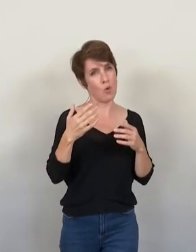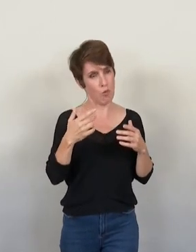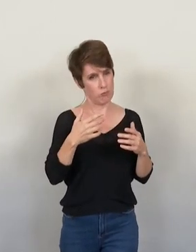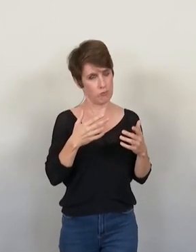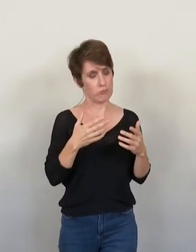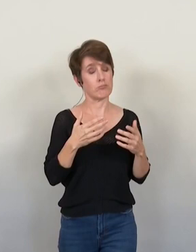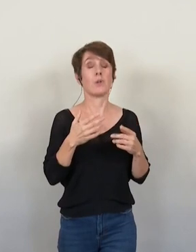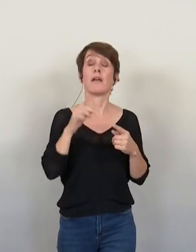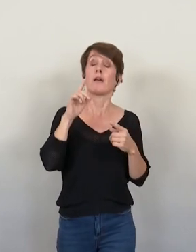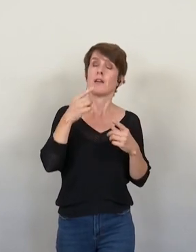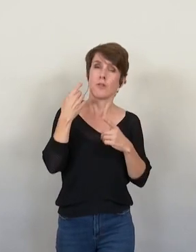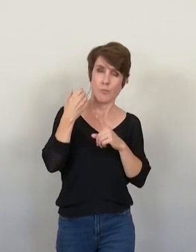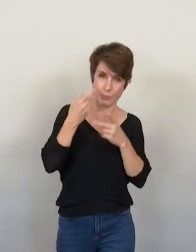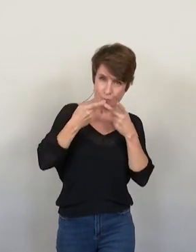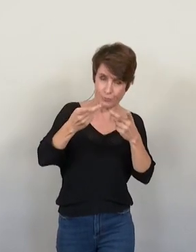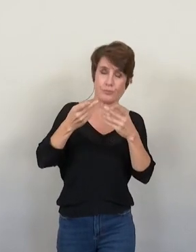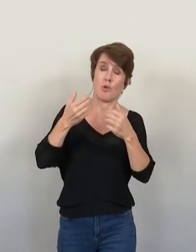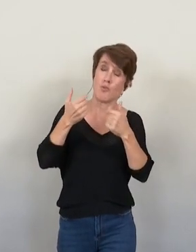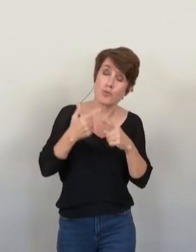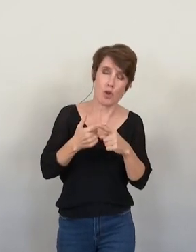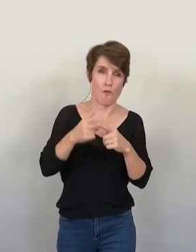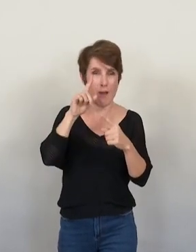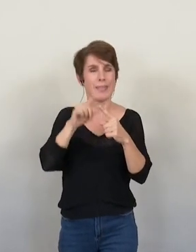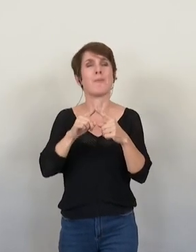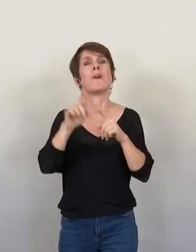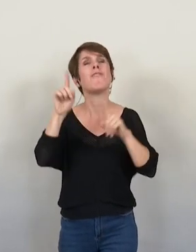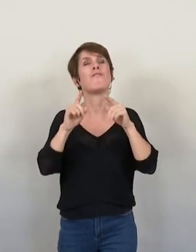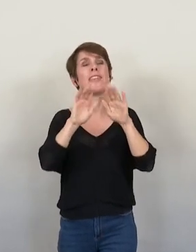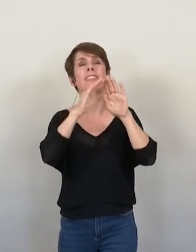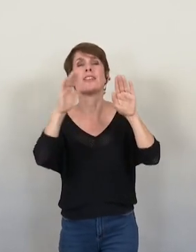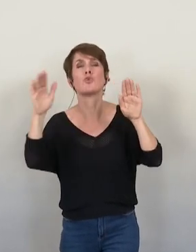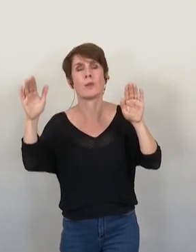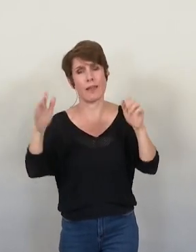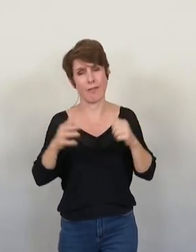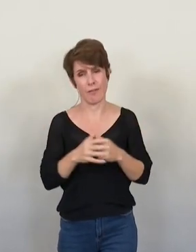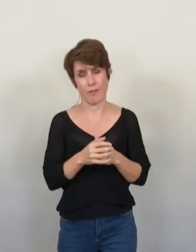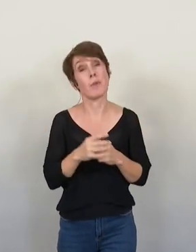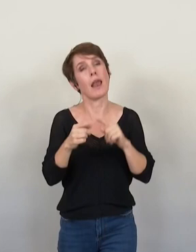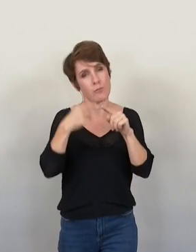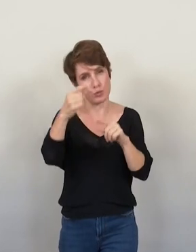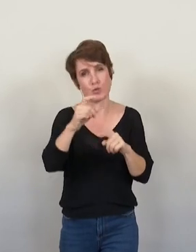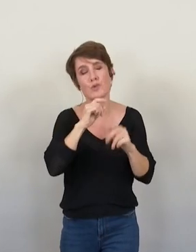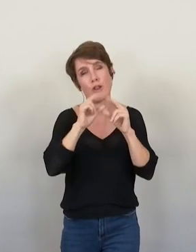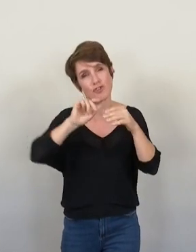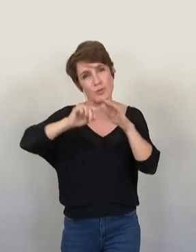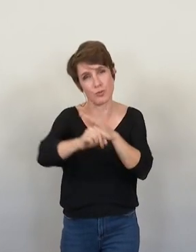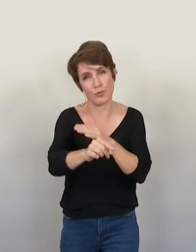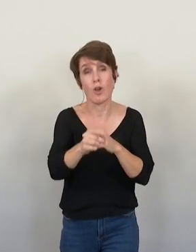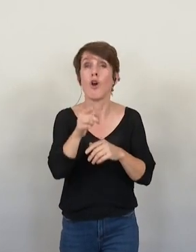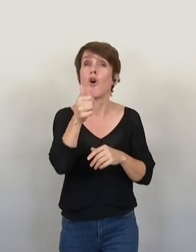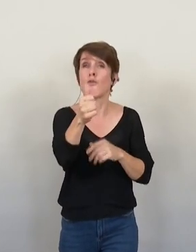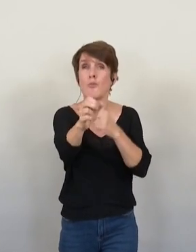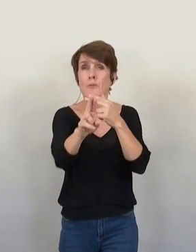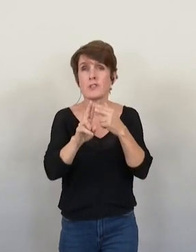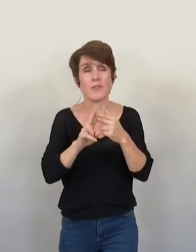reviendrai à travers notre vœux mais mon collègue a déjà dit beaucoup de choses vous nous avez souvent répondu que vous ne connaissiez pas vous ne